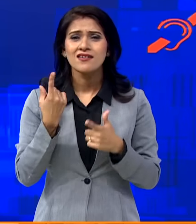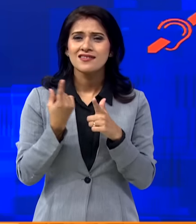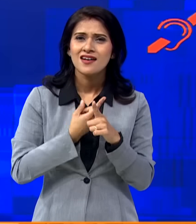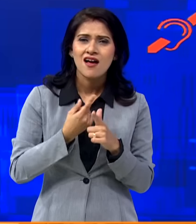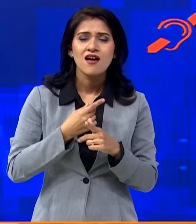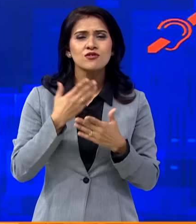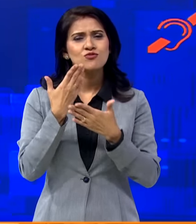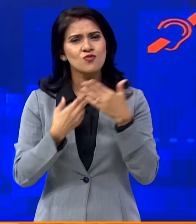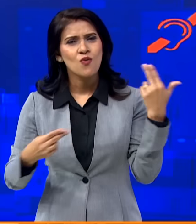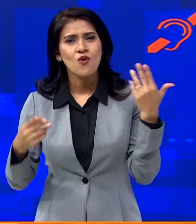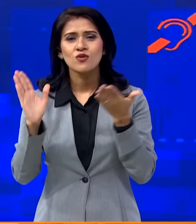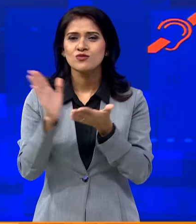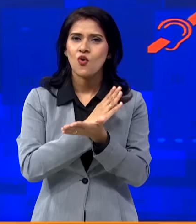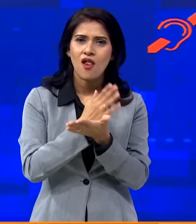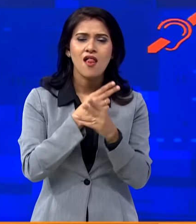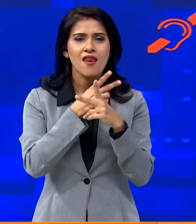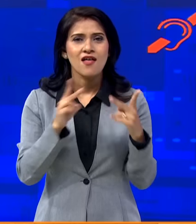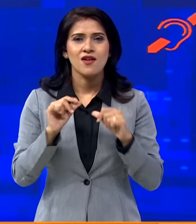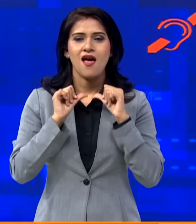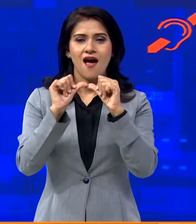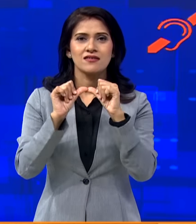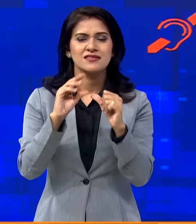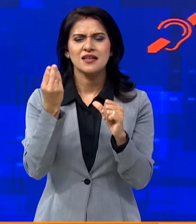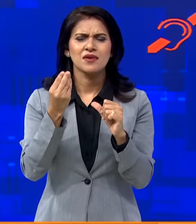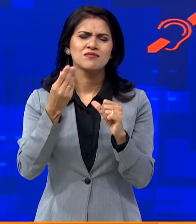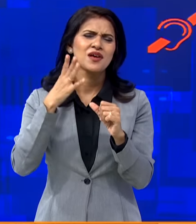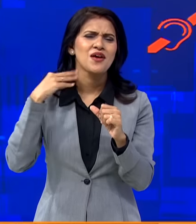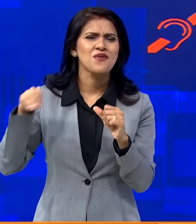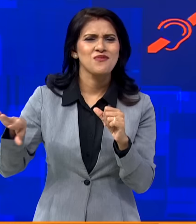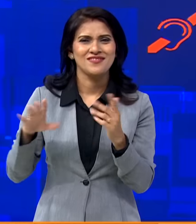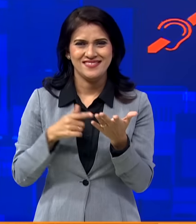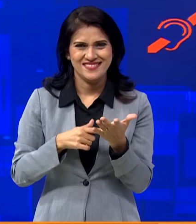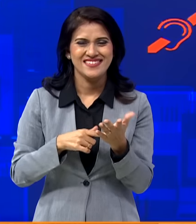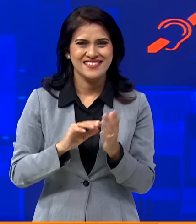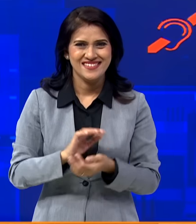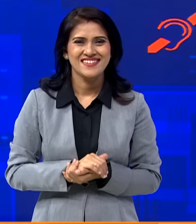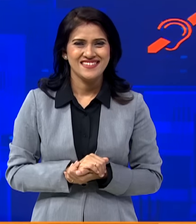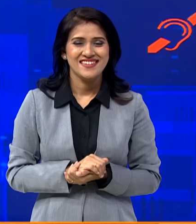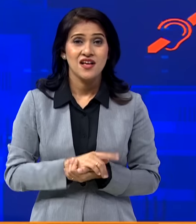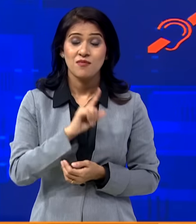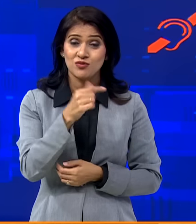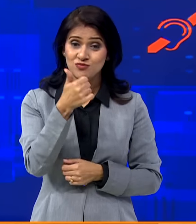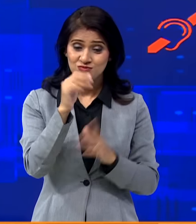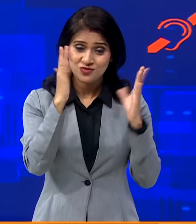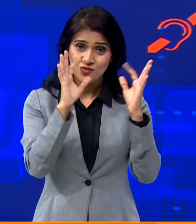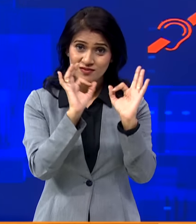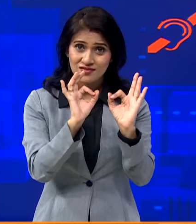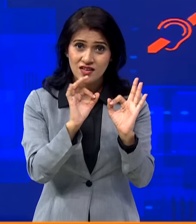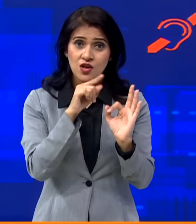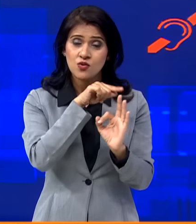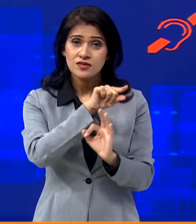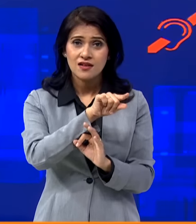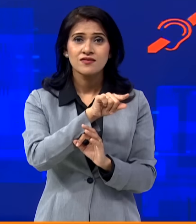श्लोक सुनाते कभी उत्तर दिया तो कभी टाल दिया यह काबिले तारीफ है कि आपने